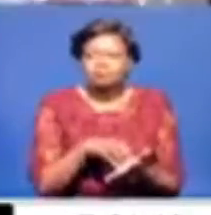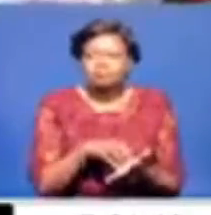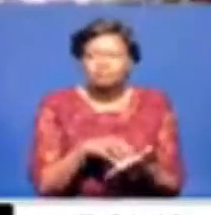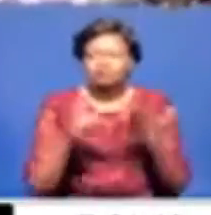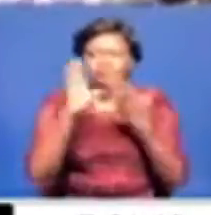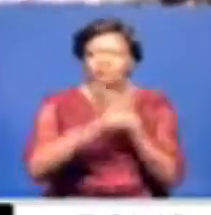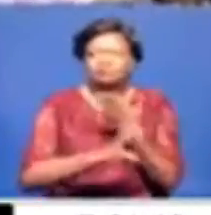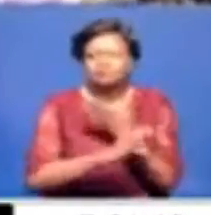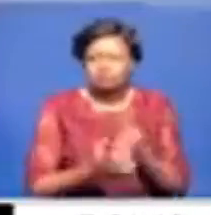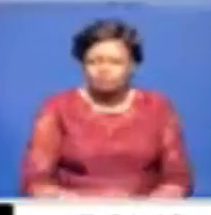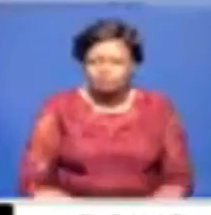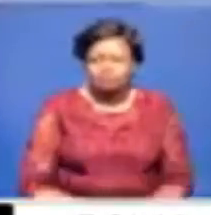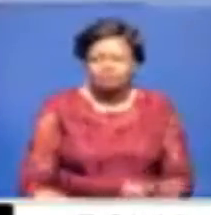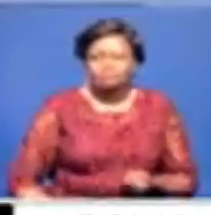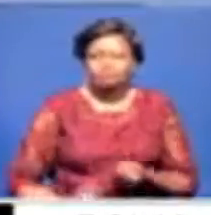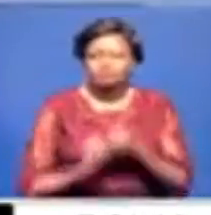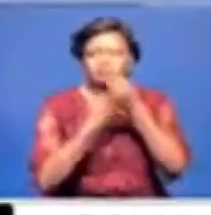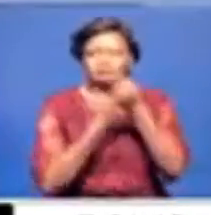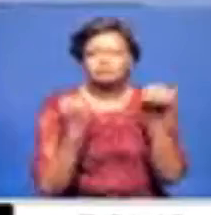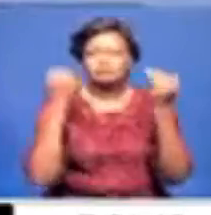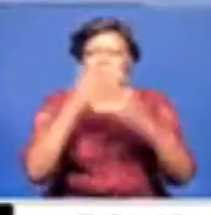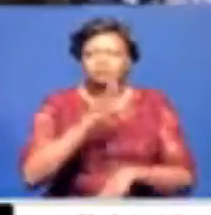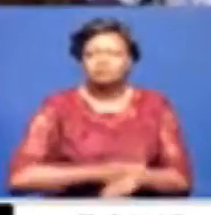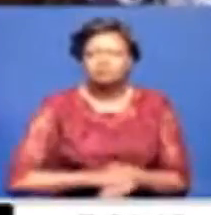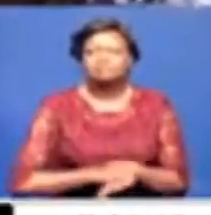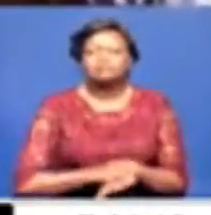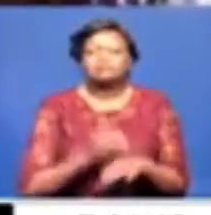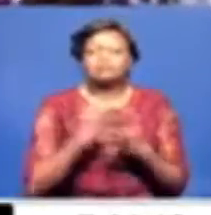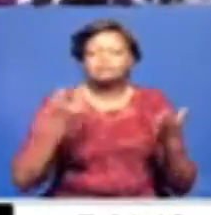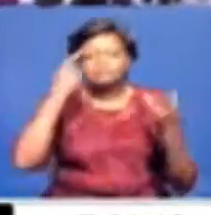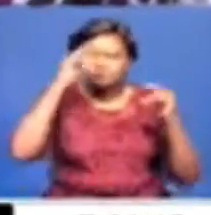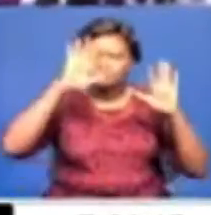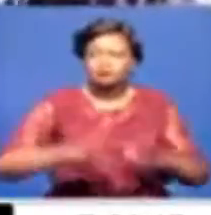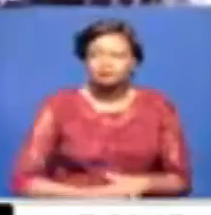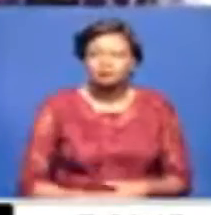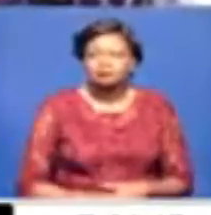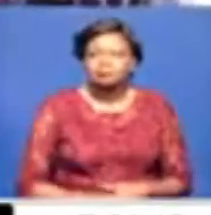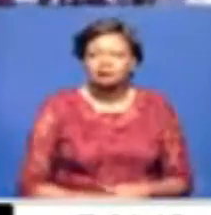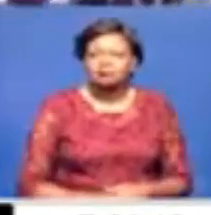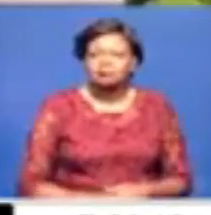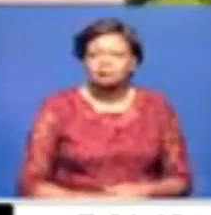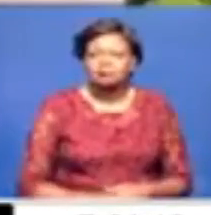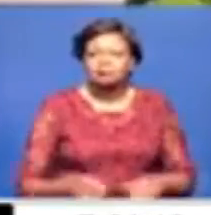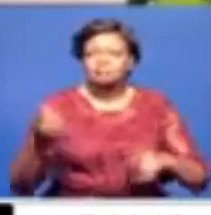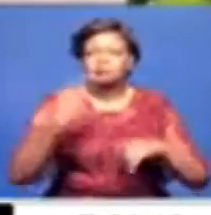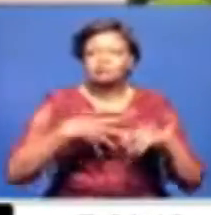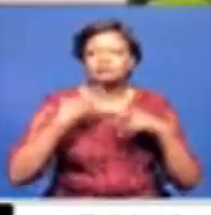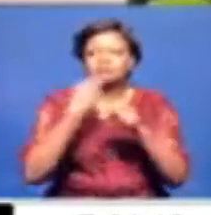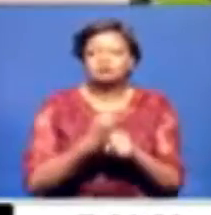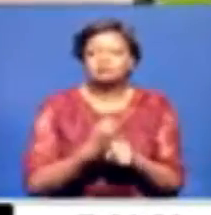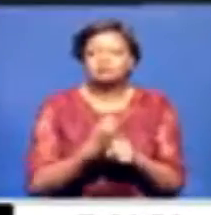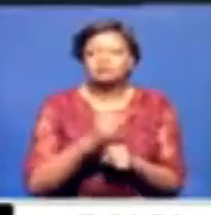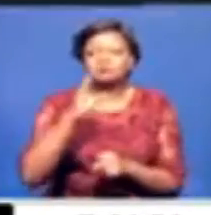nchini wamepigwa jeki baada ya kupokea vifaa vya kampeni. Chagua mama kutoka kwa shirika la Eco